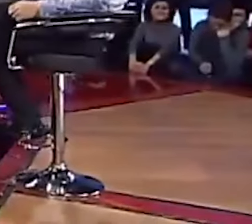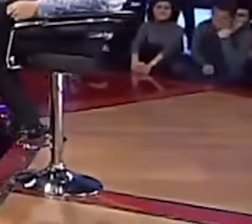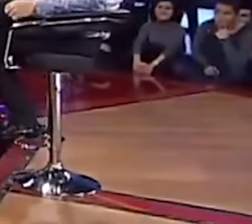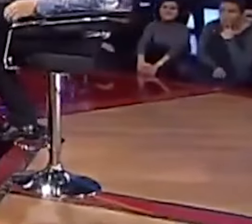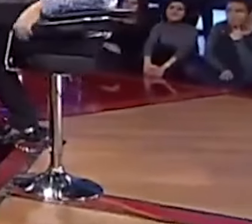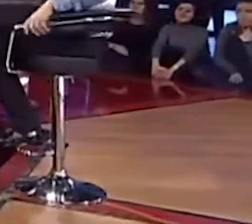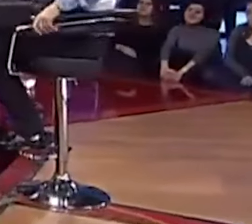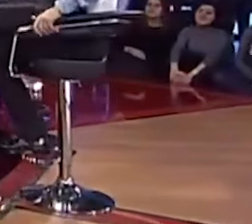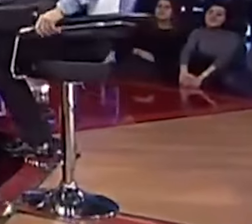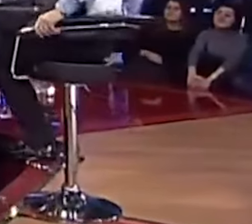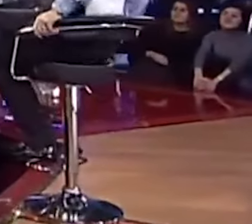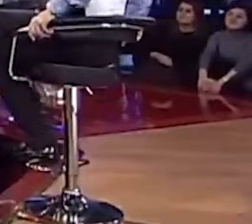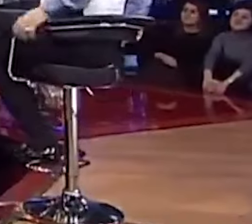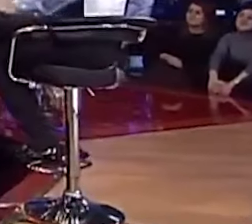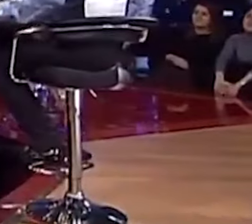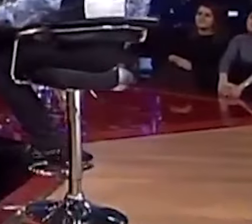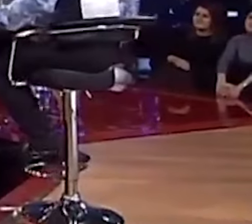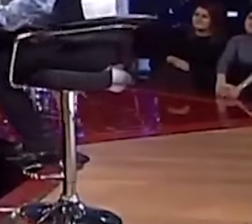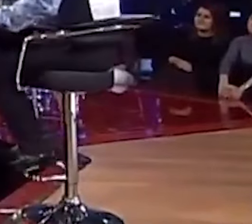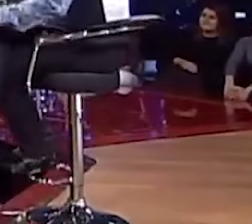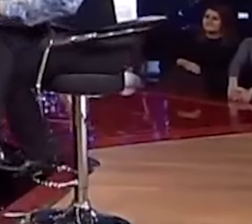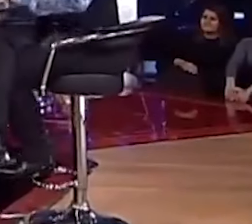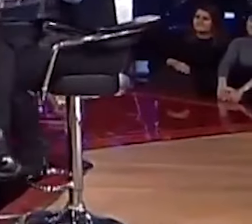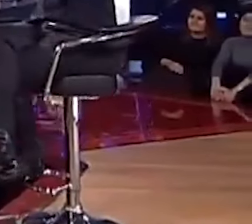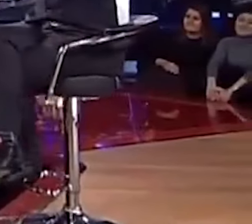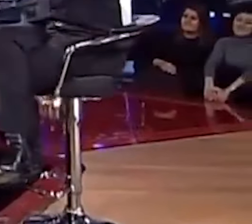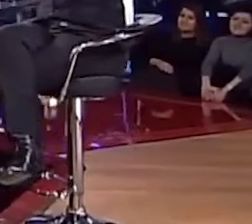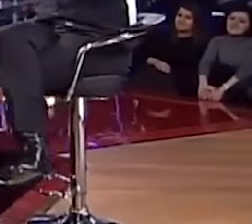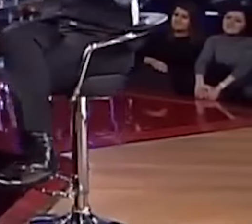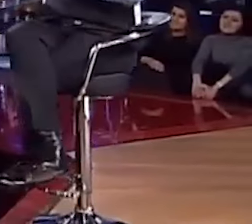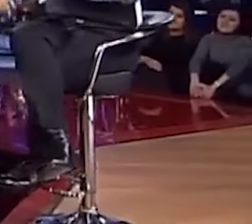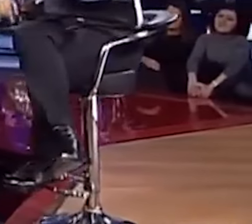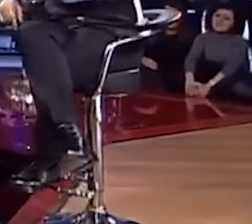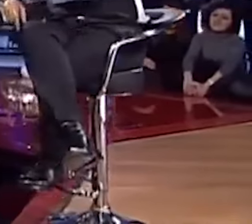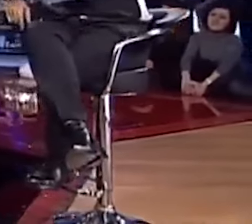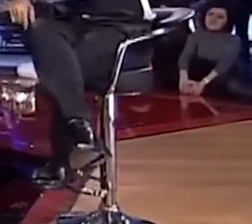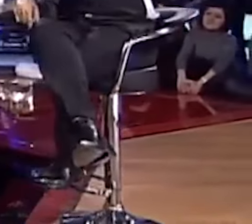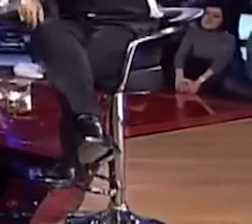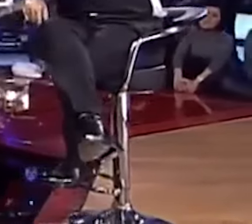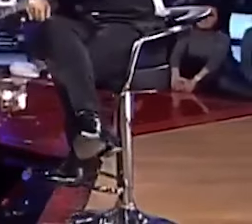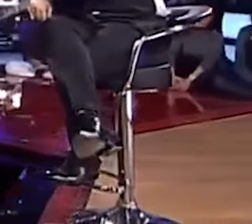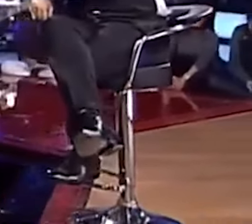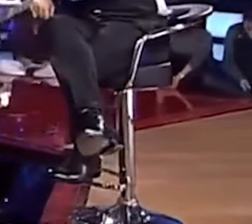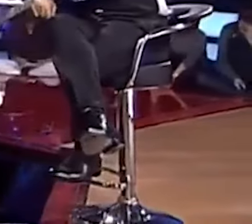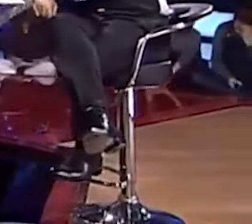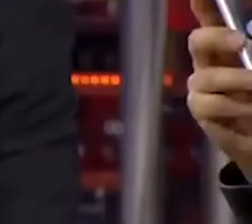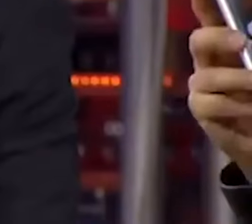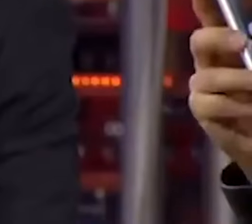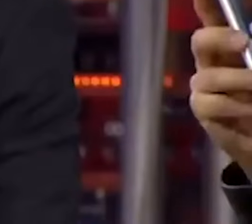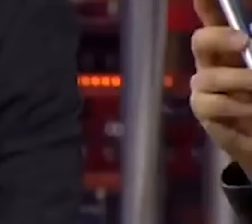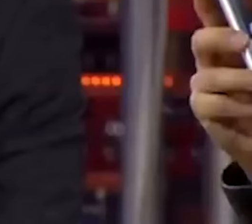Kaan, cesur musun? Evet. Söyle baba. Küfür olmayacak, özel hayat olmayacak yalnız yazılanlarda.